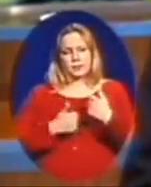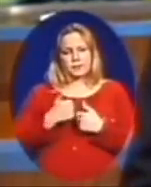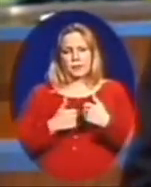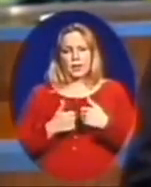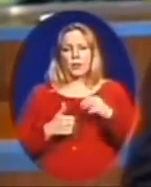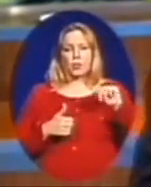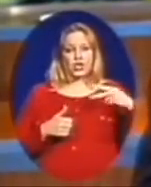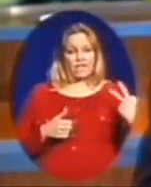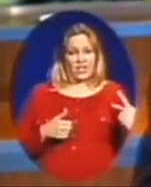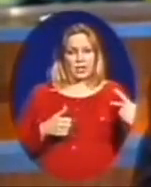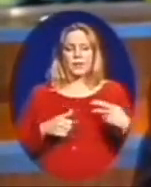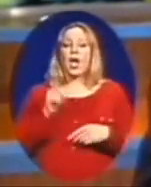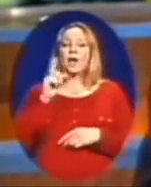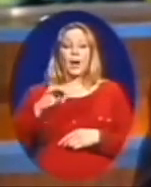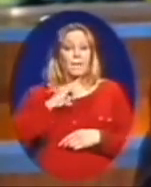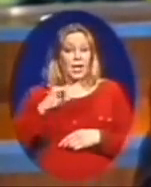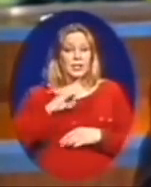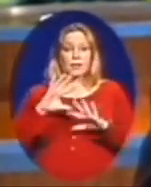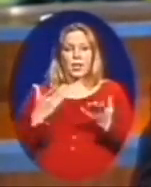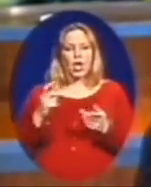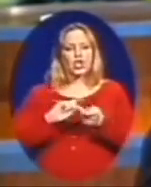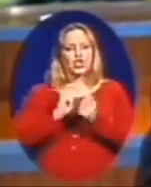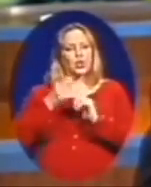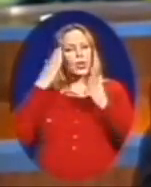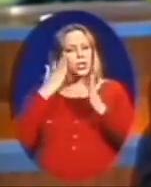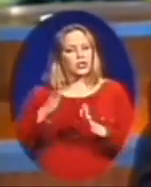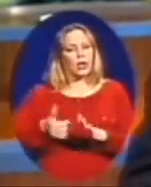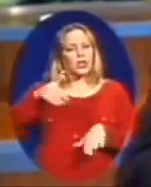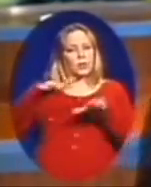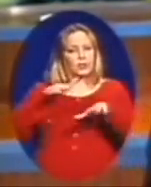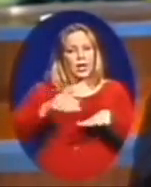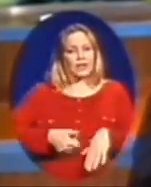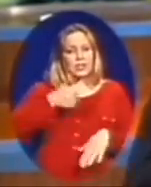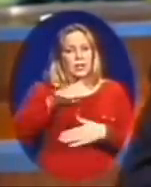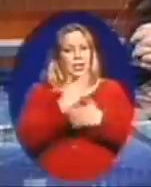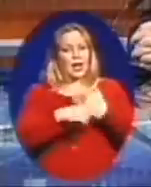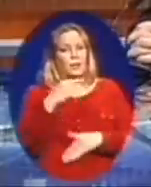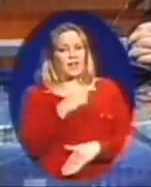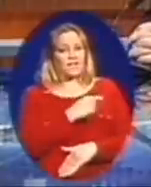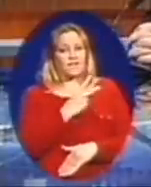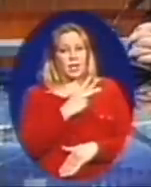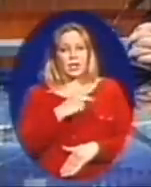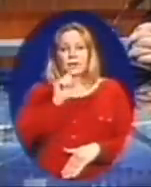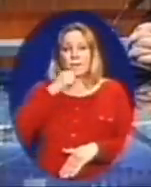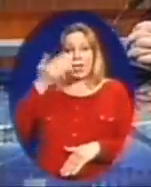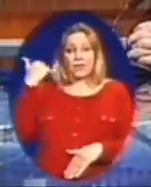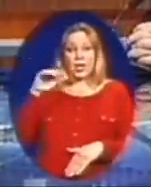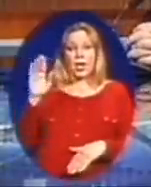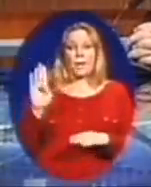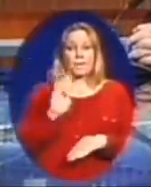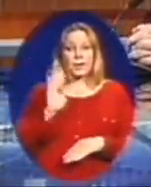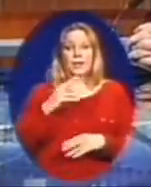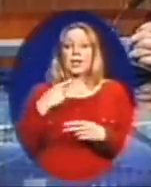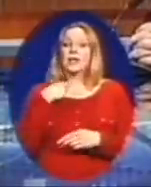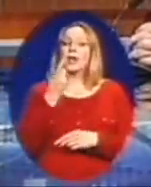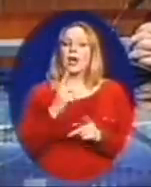מה שמעניין הוא שהיה שינוי בגישה, גם של ראש הממשלה וגם של השרים, כלפי פייגלין. בעבר, נתניהו, ההתבטאויות